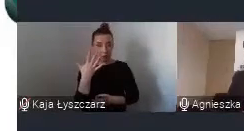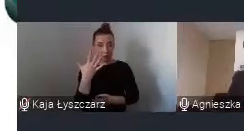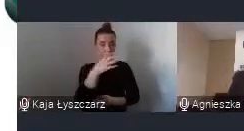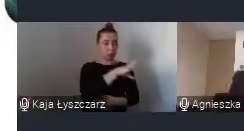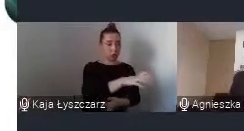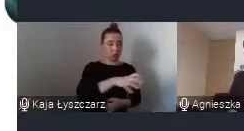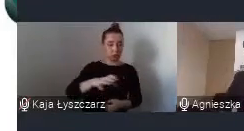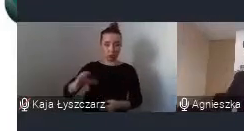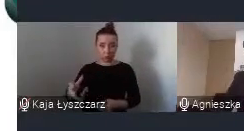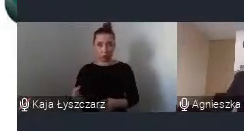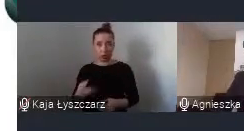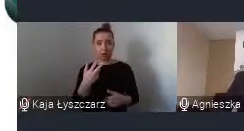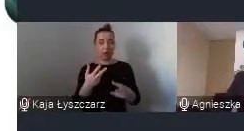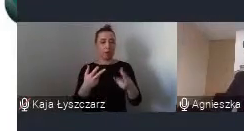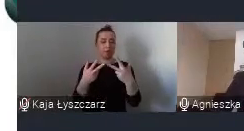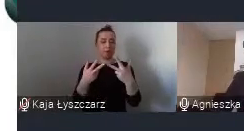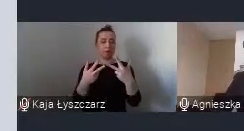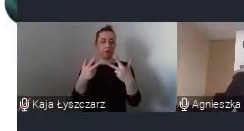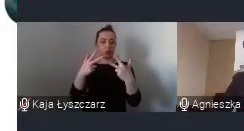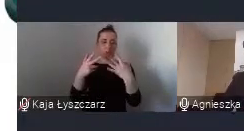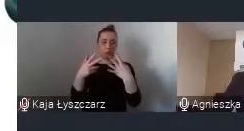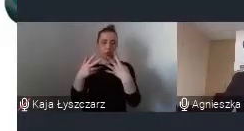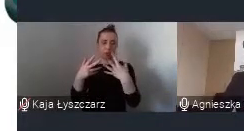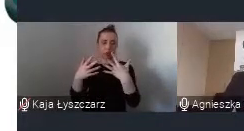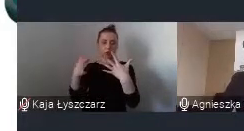są miasta z Polski.